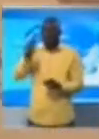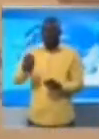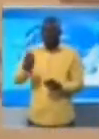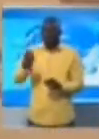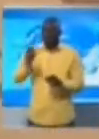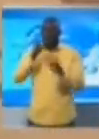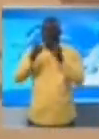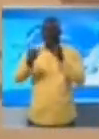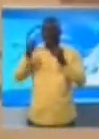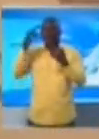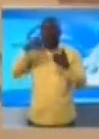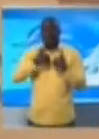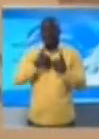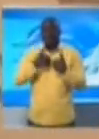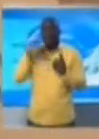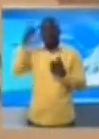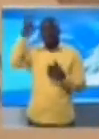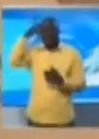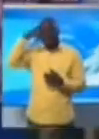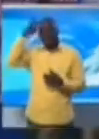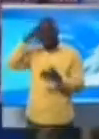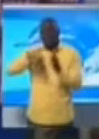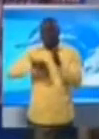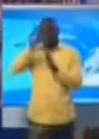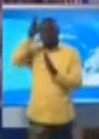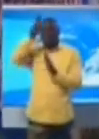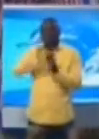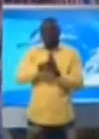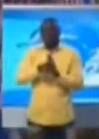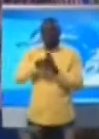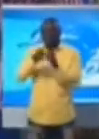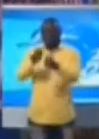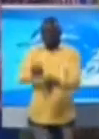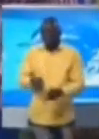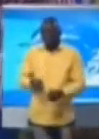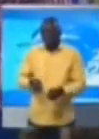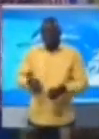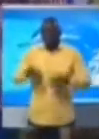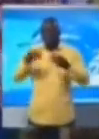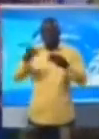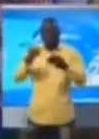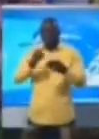il s'est imprégné de la philosophie de développement agricole prônée par l'établissement.